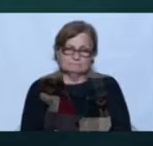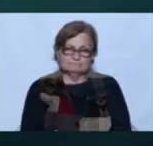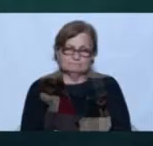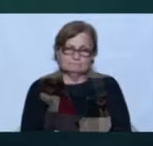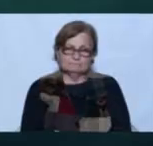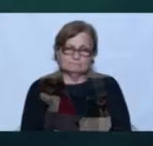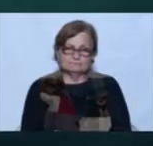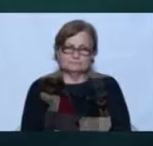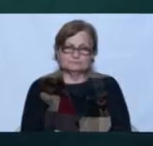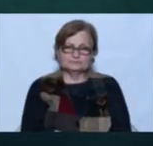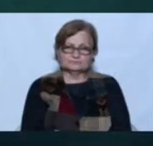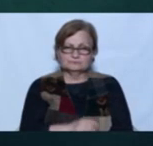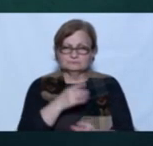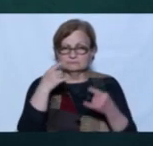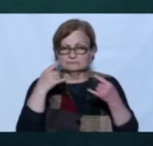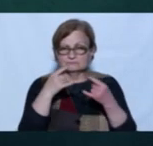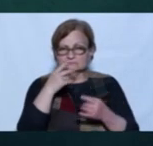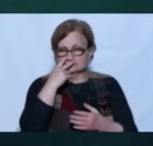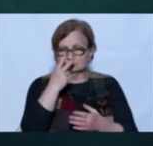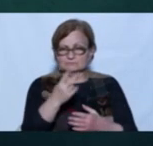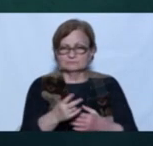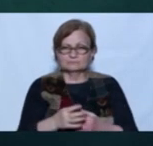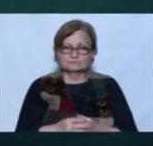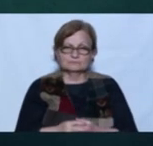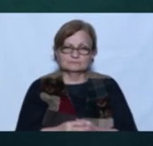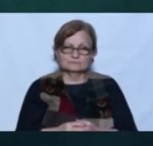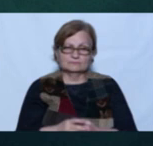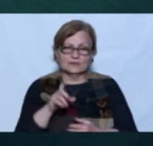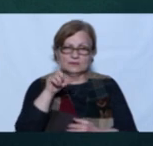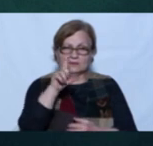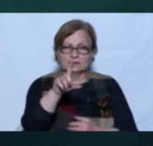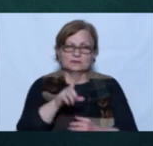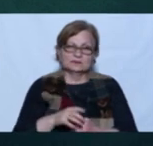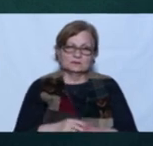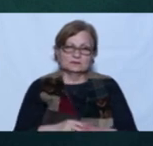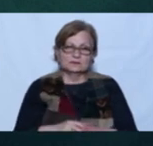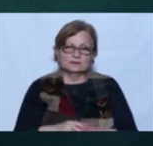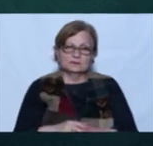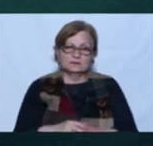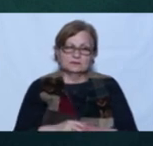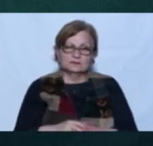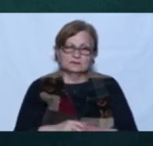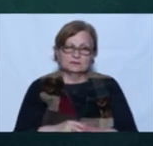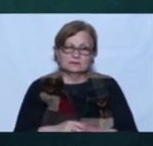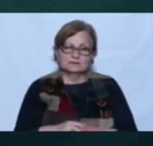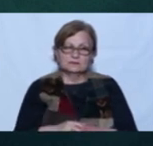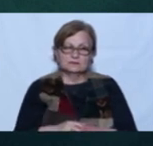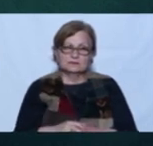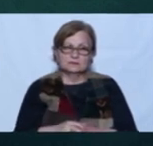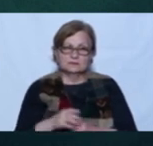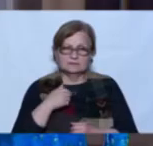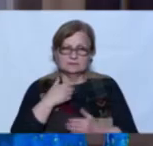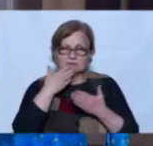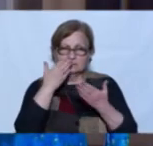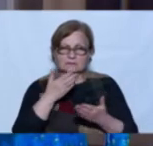თქვენ ეკრანებზე ხედავთ ამ ტექსტს, გამოჩნდება ნელ-ნელა და